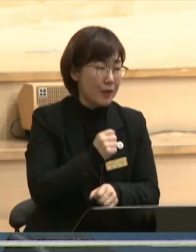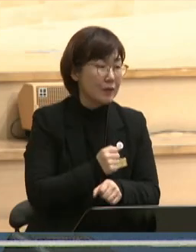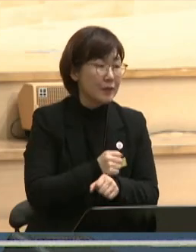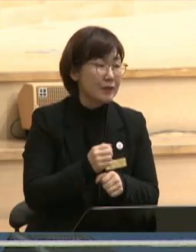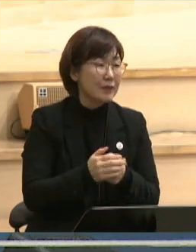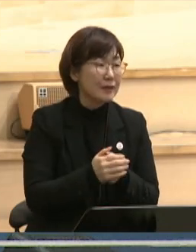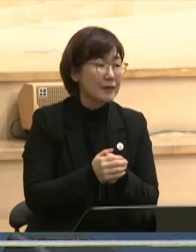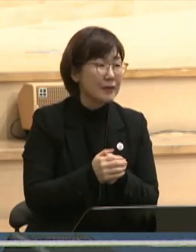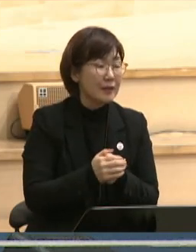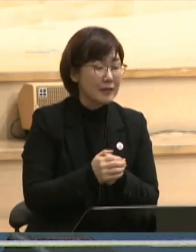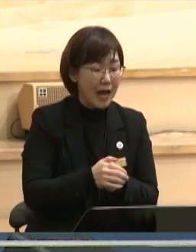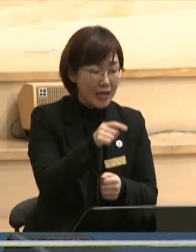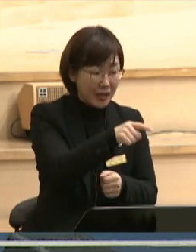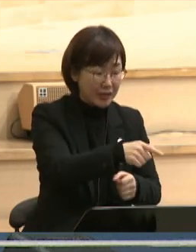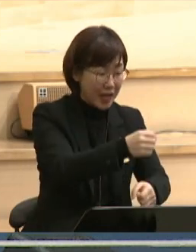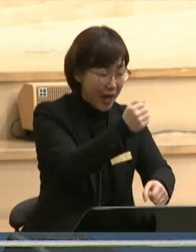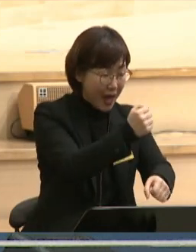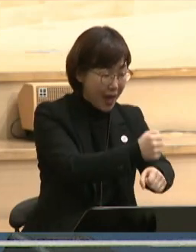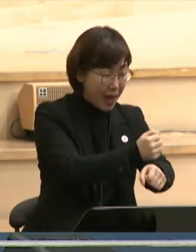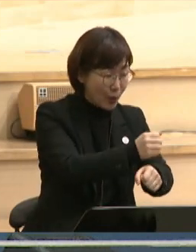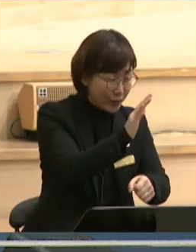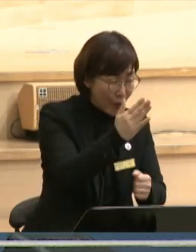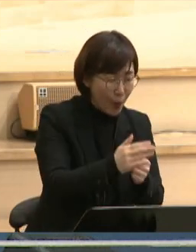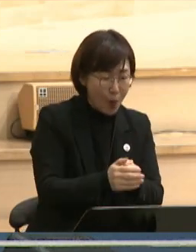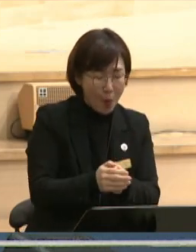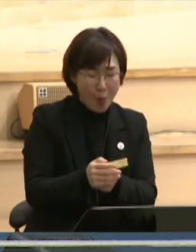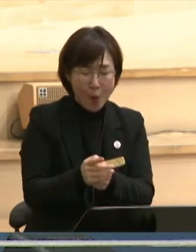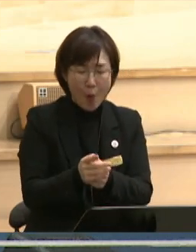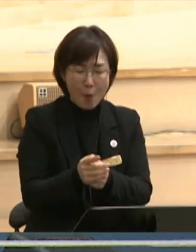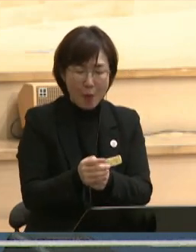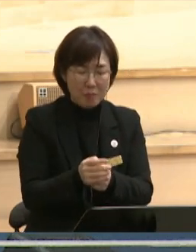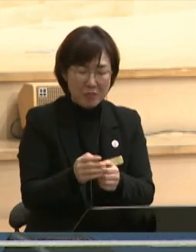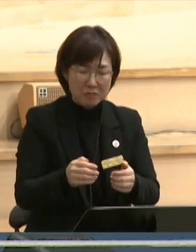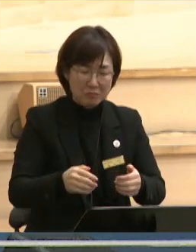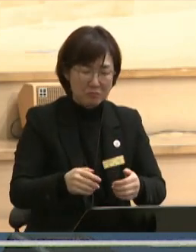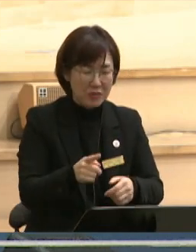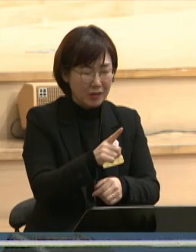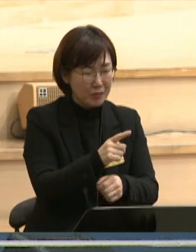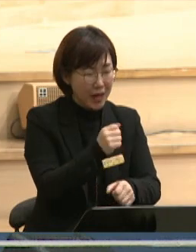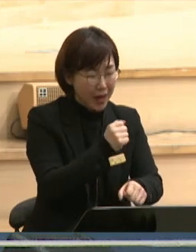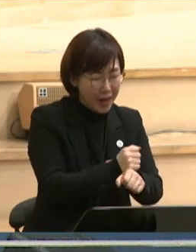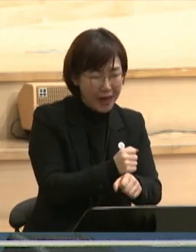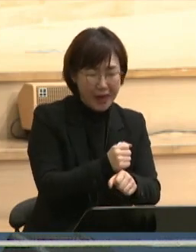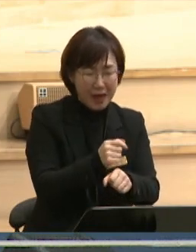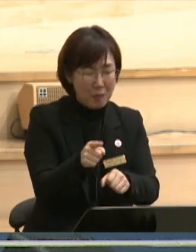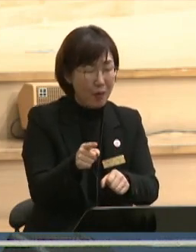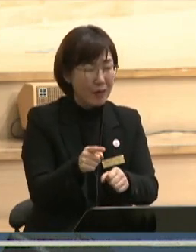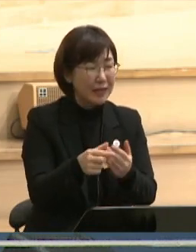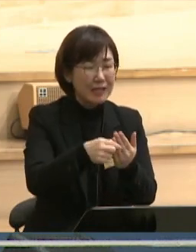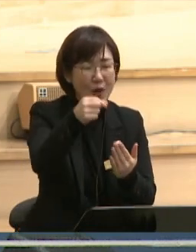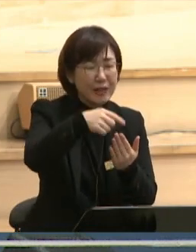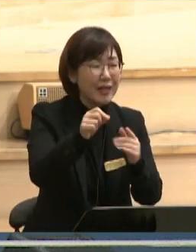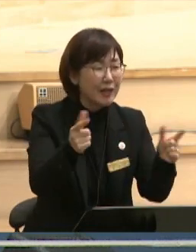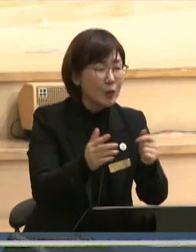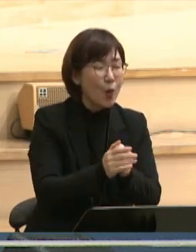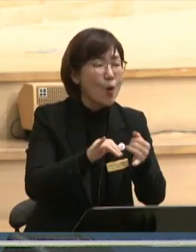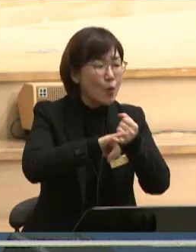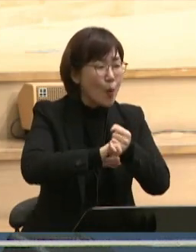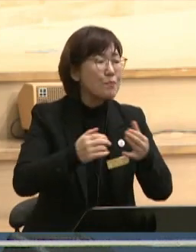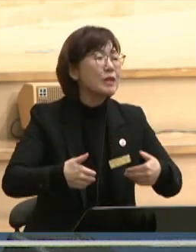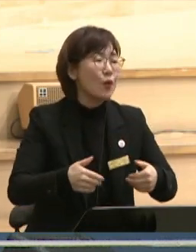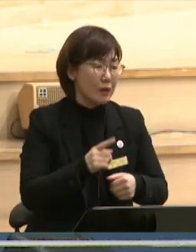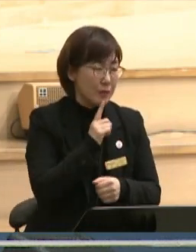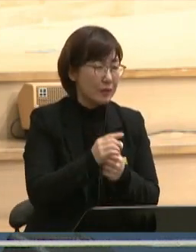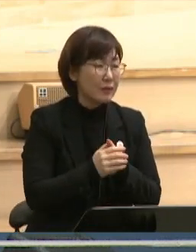이거는 해도 되고 안 해도 되는 선택 사항이 아니라 필수예요 자 그러면 왜 하나님은